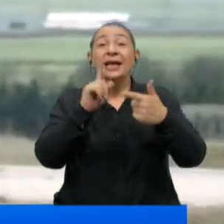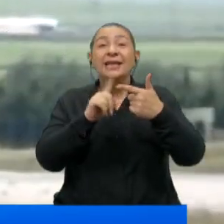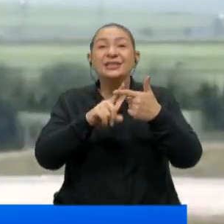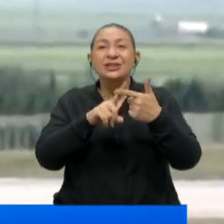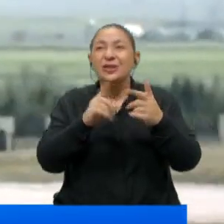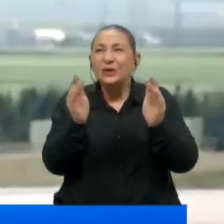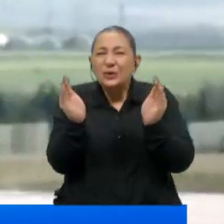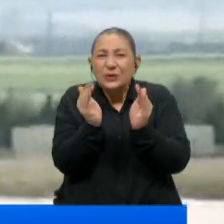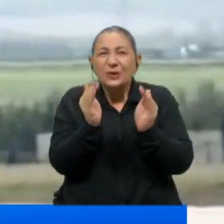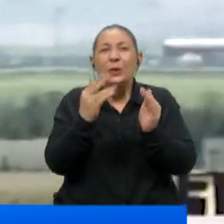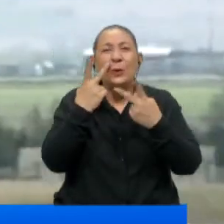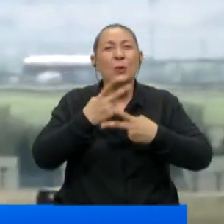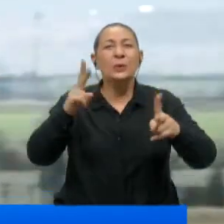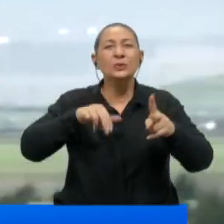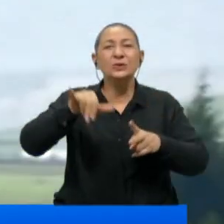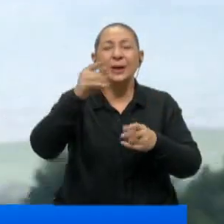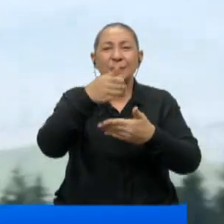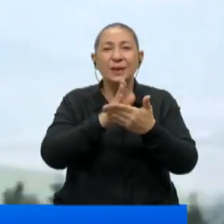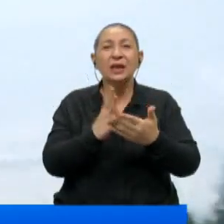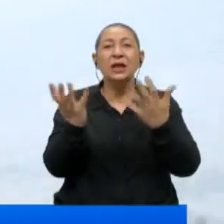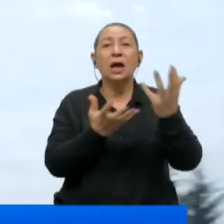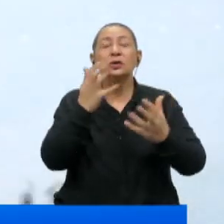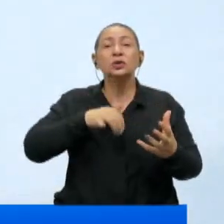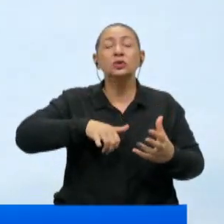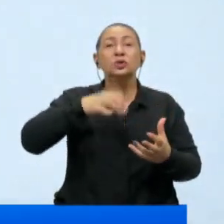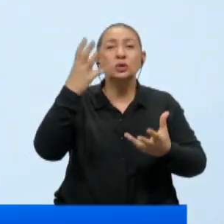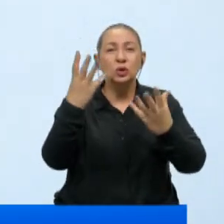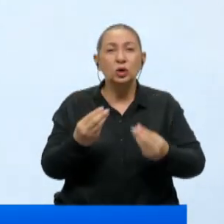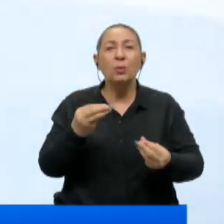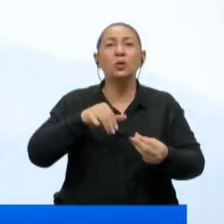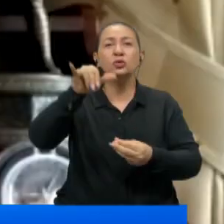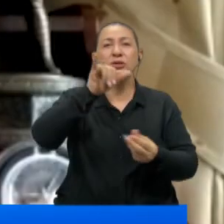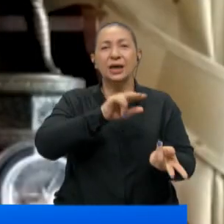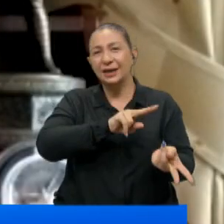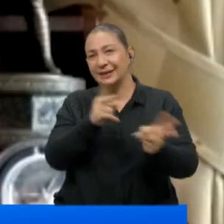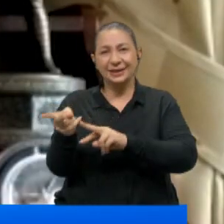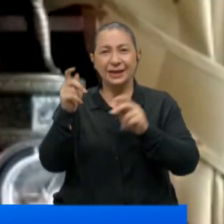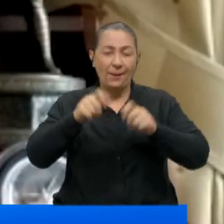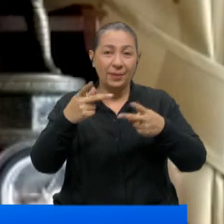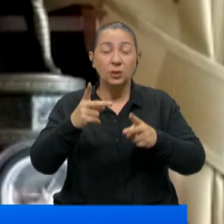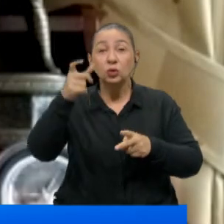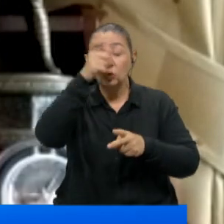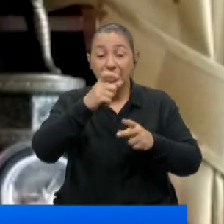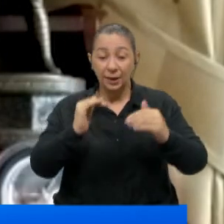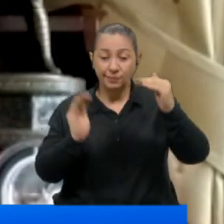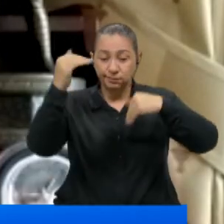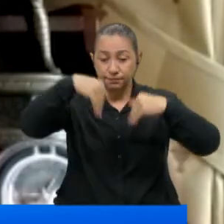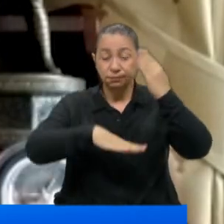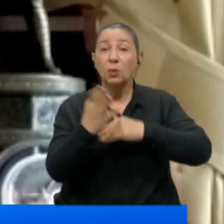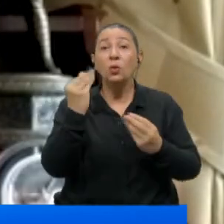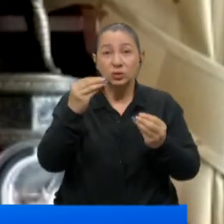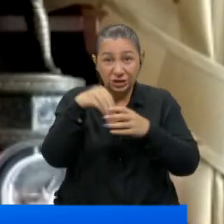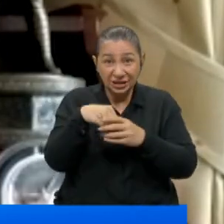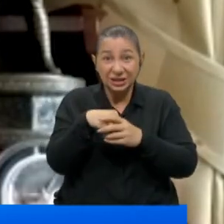yerli üretim Hürkuş uçaklarının bir kısmının yangın söndürme uçağı olarak devreye sokulması. Türkiye'nin arazisi engebeli olduğu